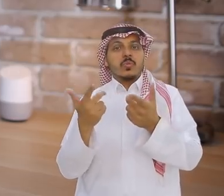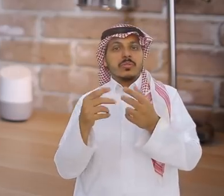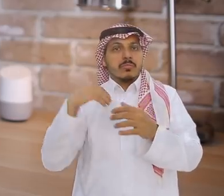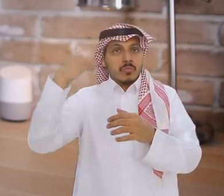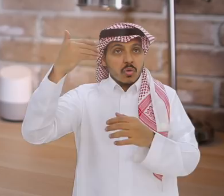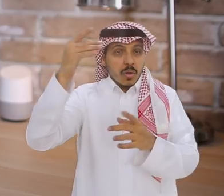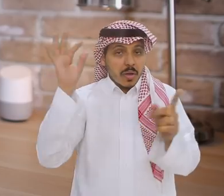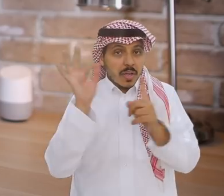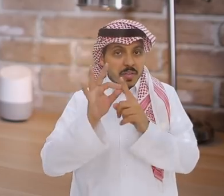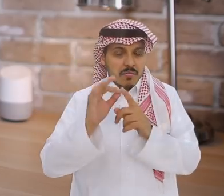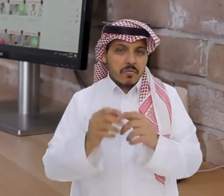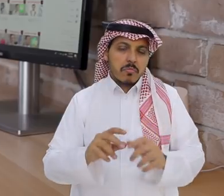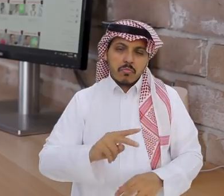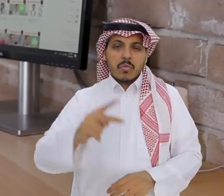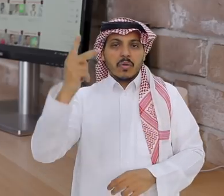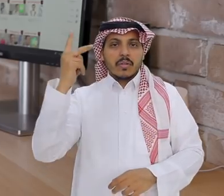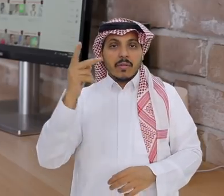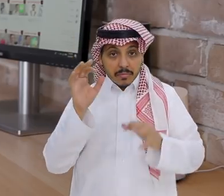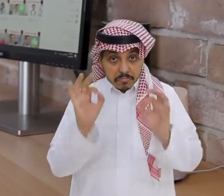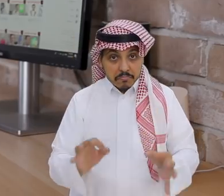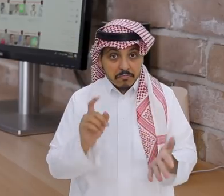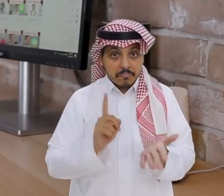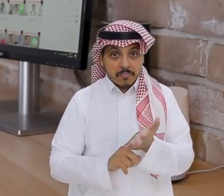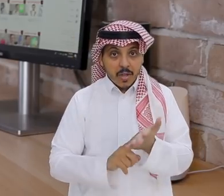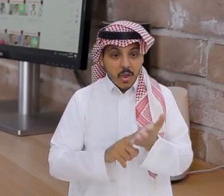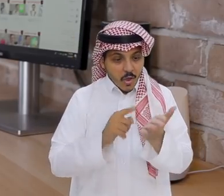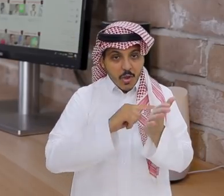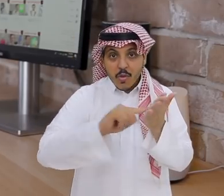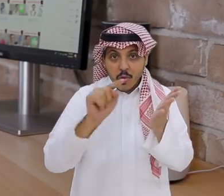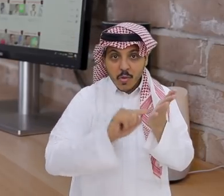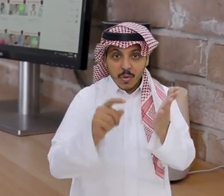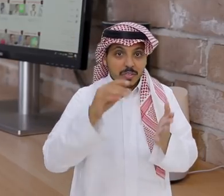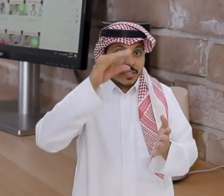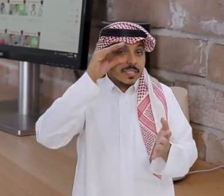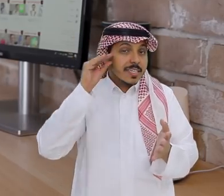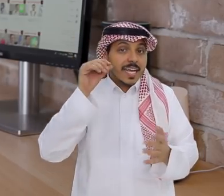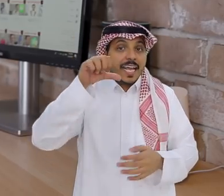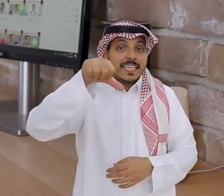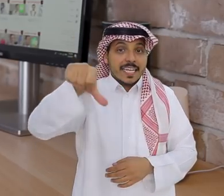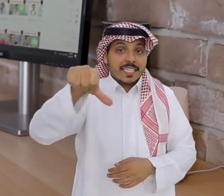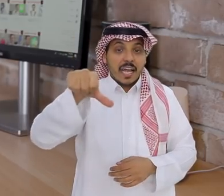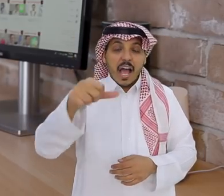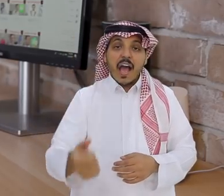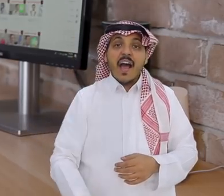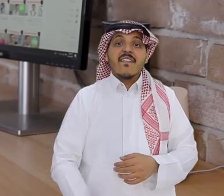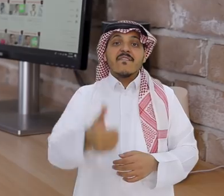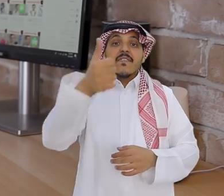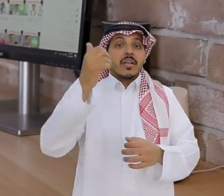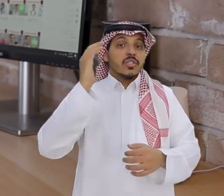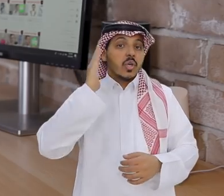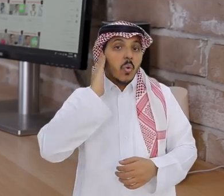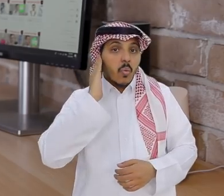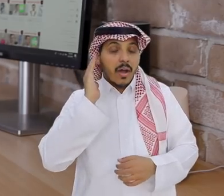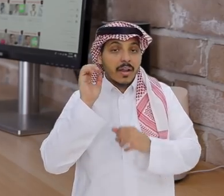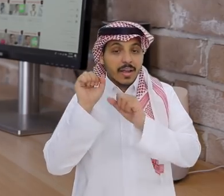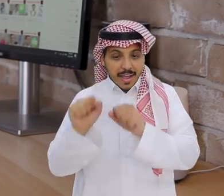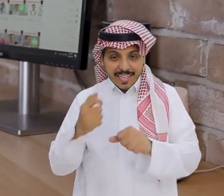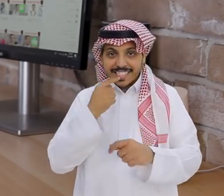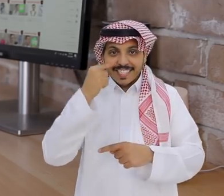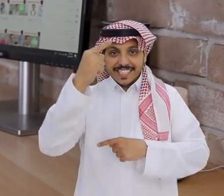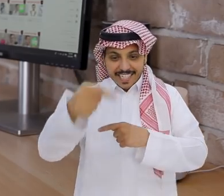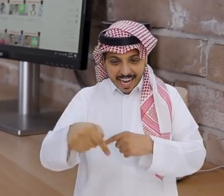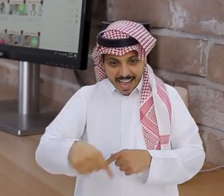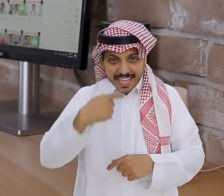كونسبت، ولكن نتمنى هذا الشيء. لو صح هذا الكلام النوت 9 بيكون واحد من أقوى جوالات هذه السنة، ومتوقع الإعلان عنه في